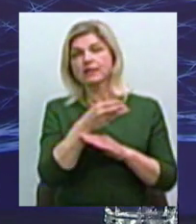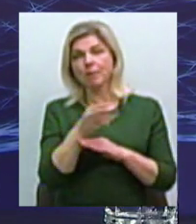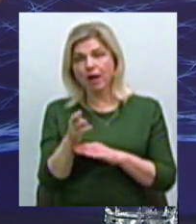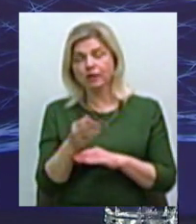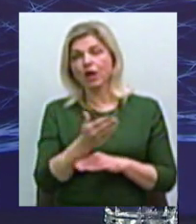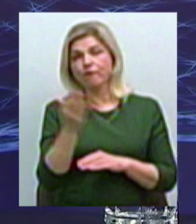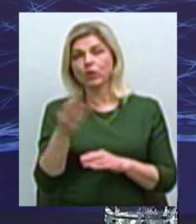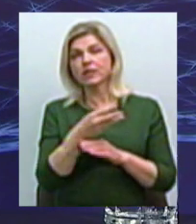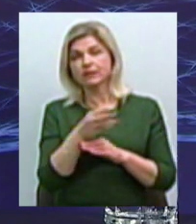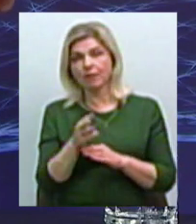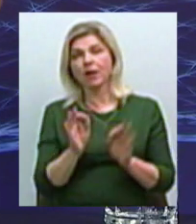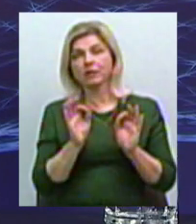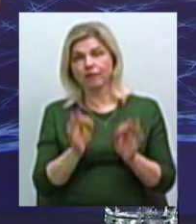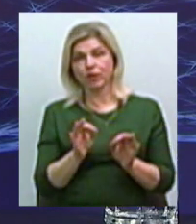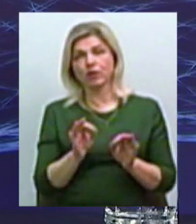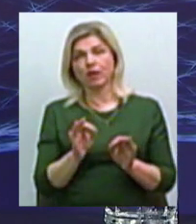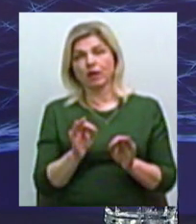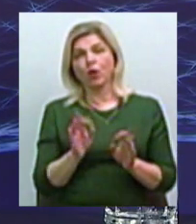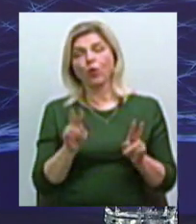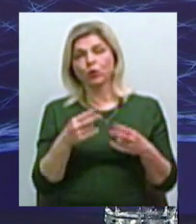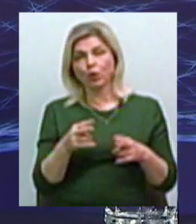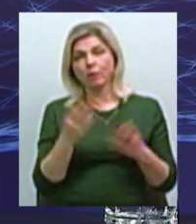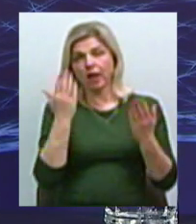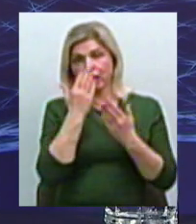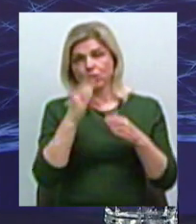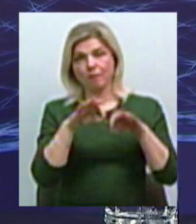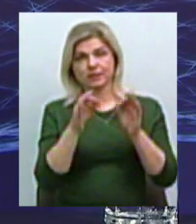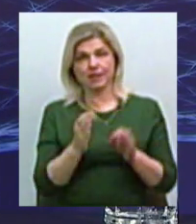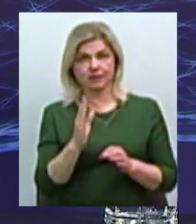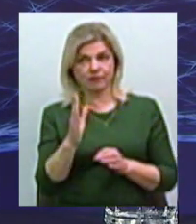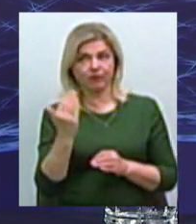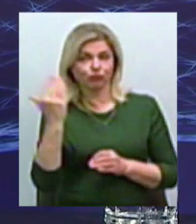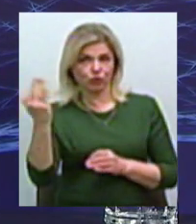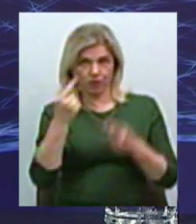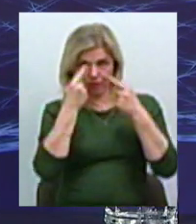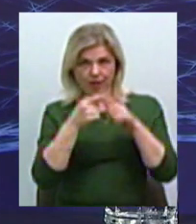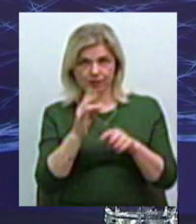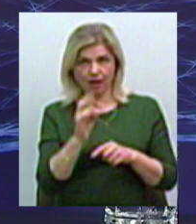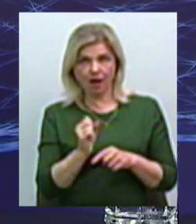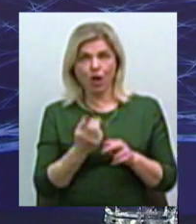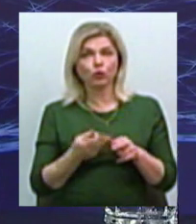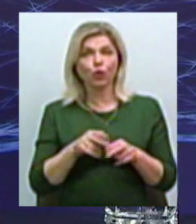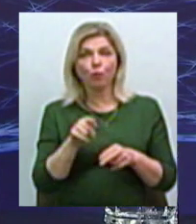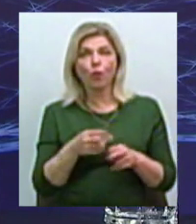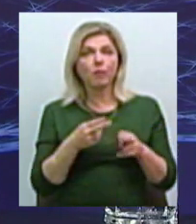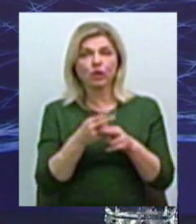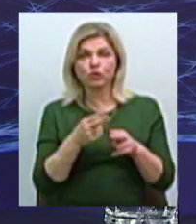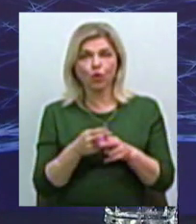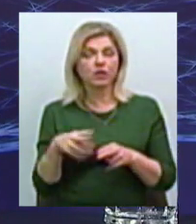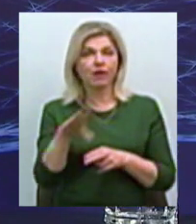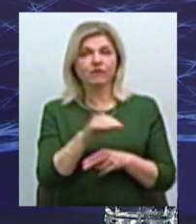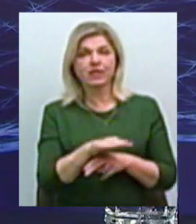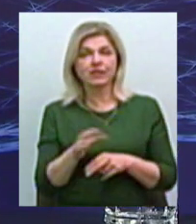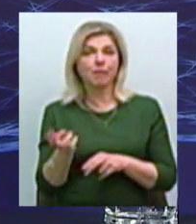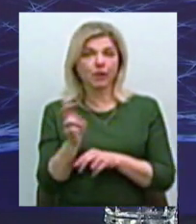вони знімали якраз клубом кіномистецтв технікою. То виходить, у нас без перешкод всі діти приходять, яким цікаво,